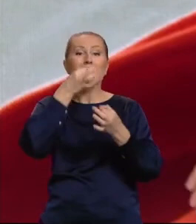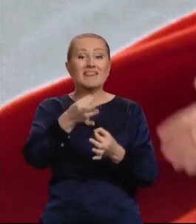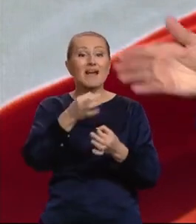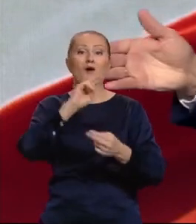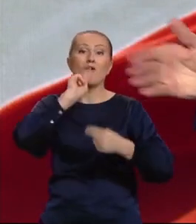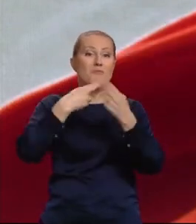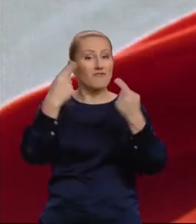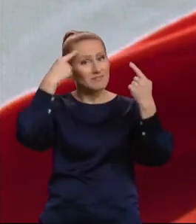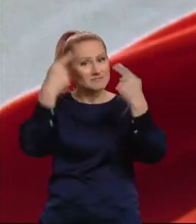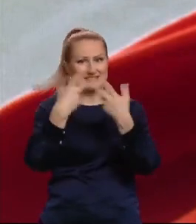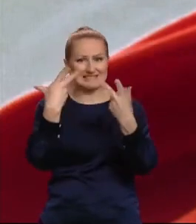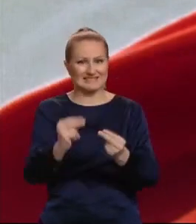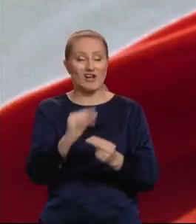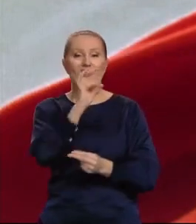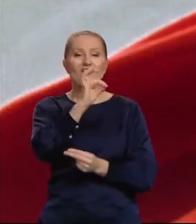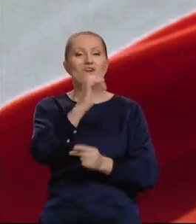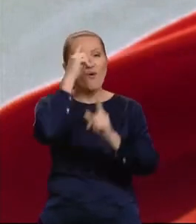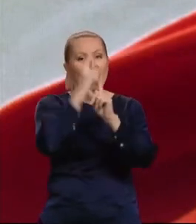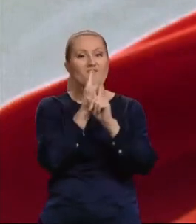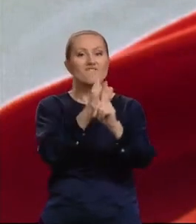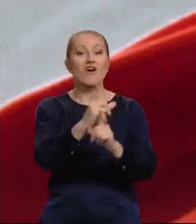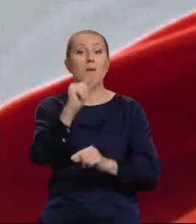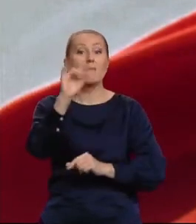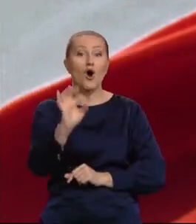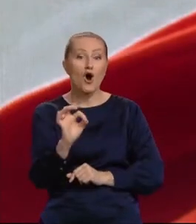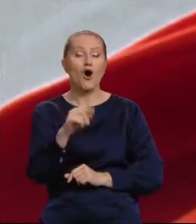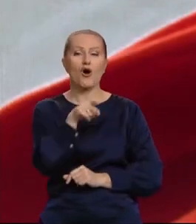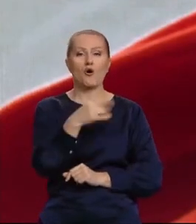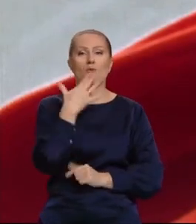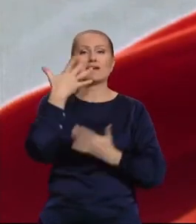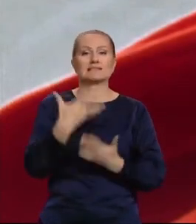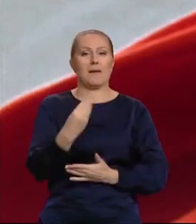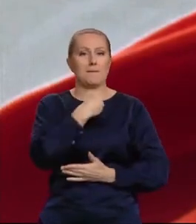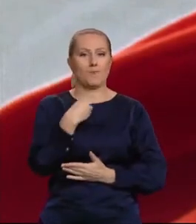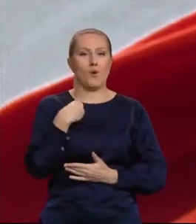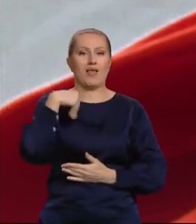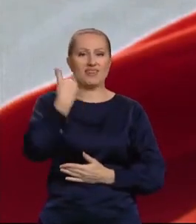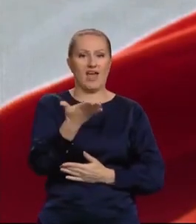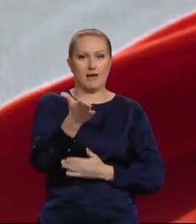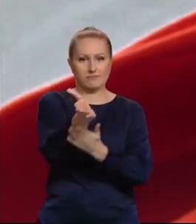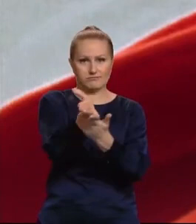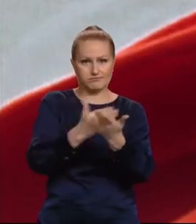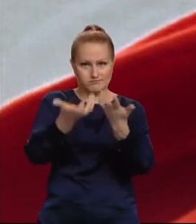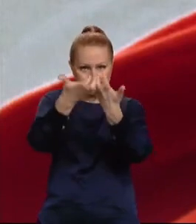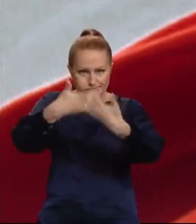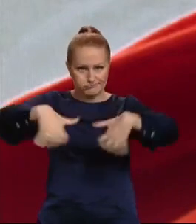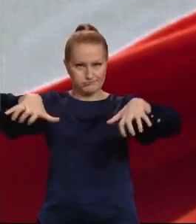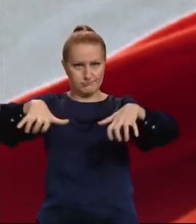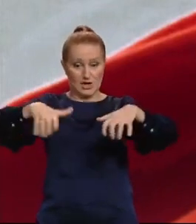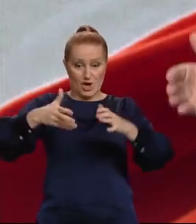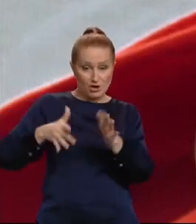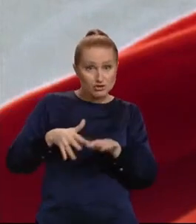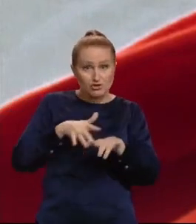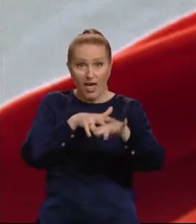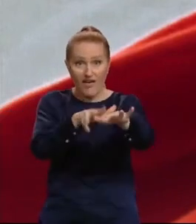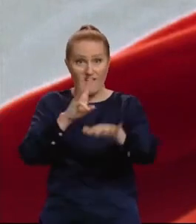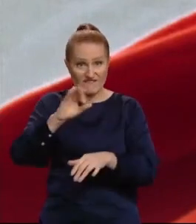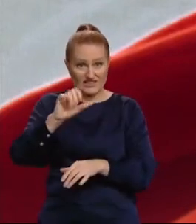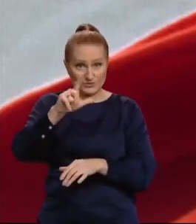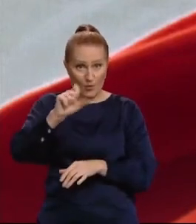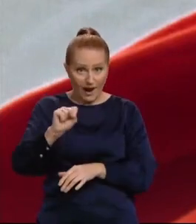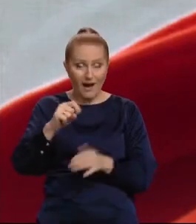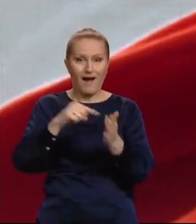Według doktryny Platformy Obywatelskiej Polska miała być podzielona Wisłą i po prawej stronie